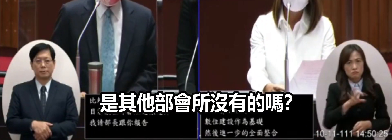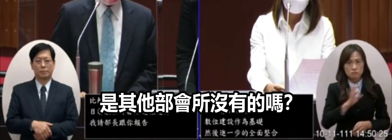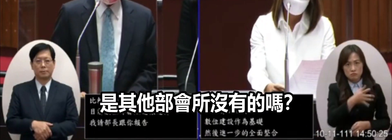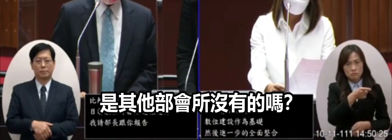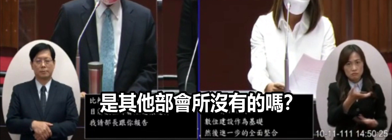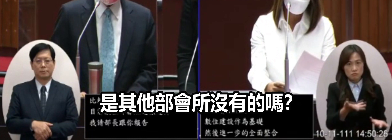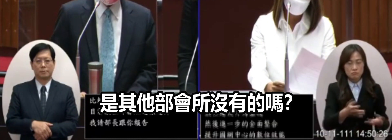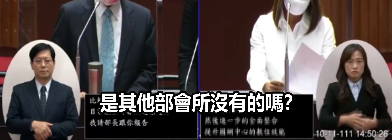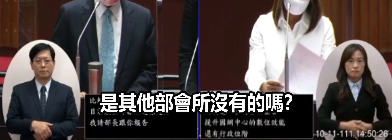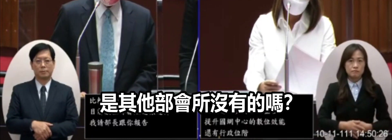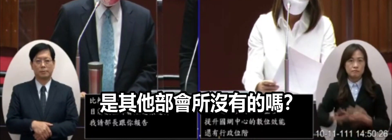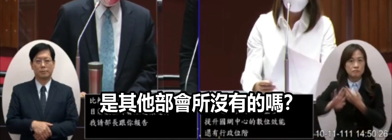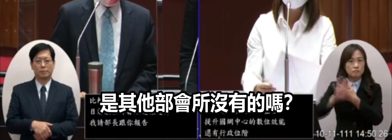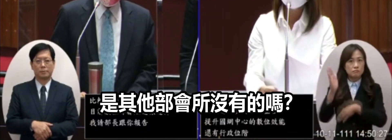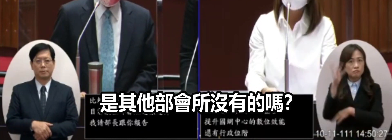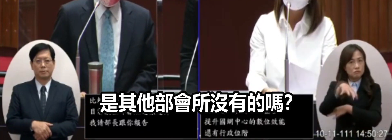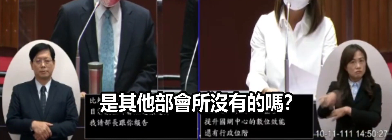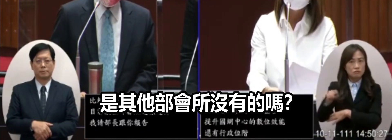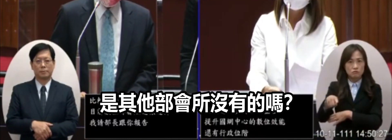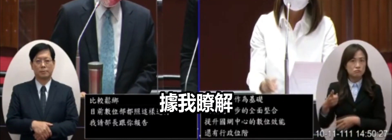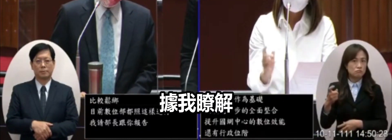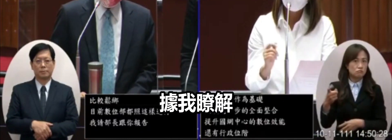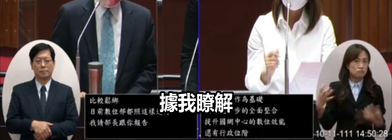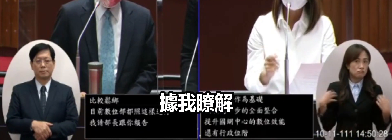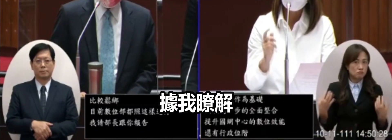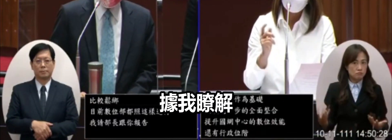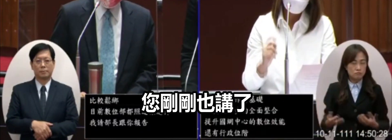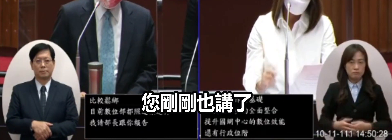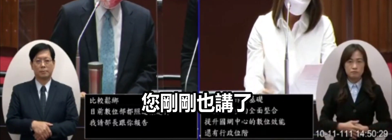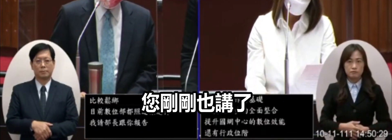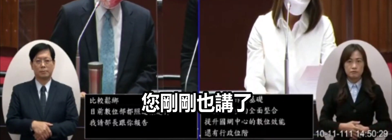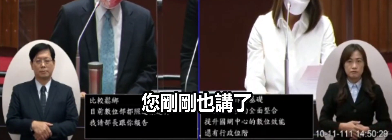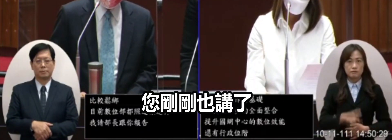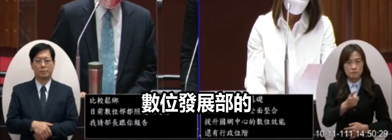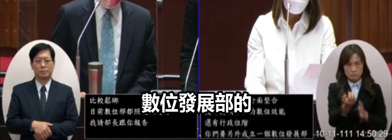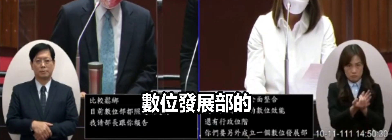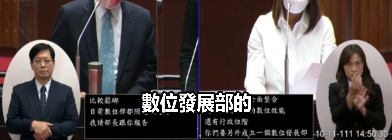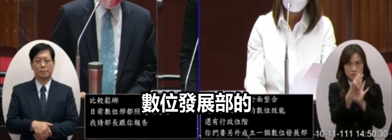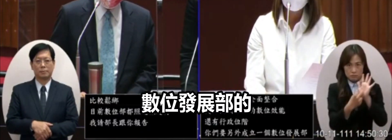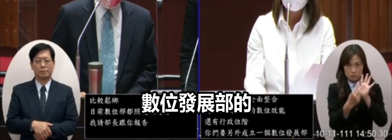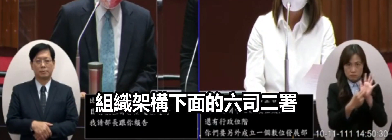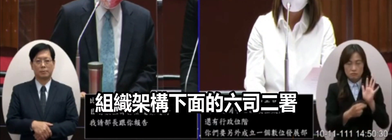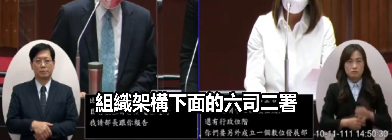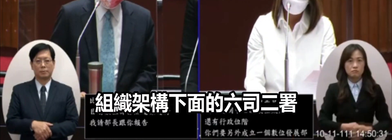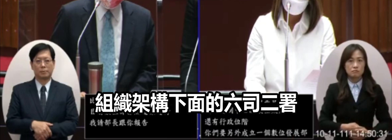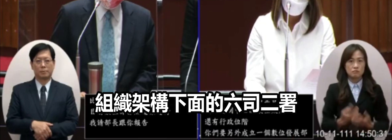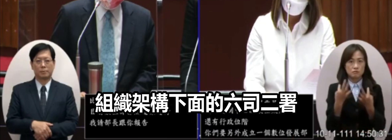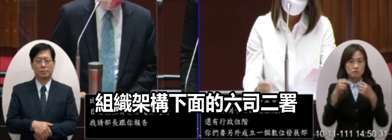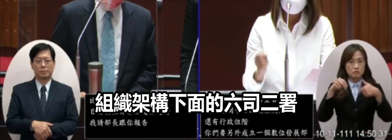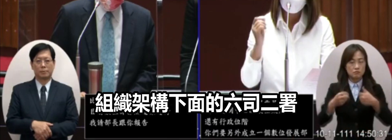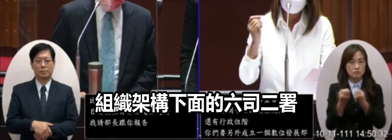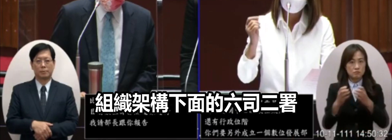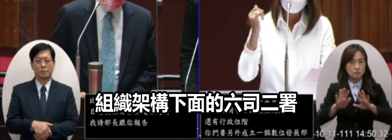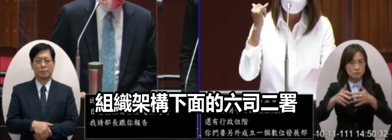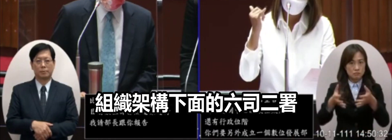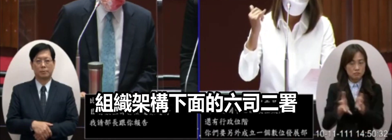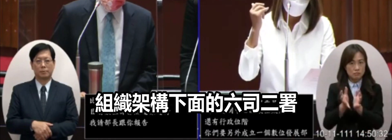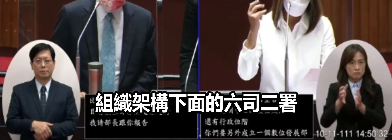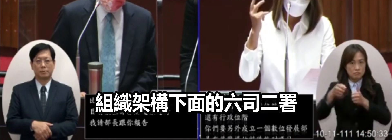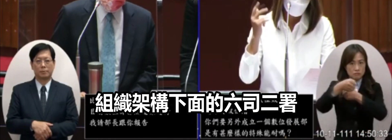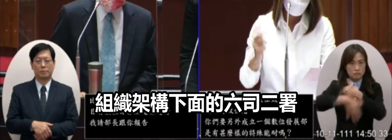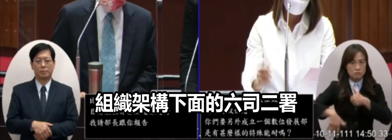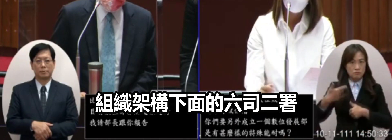是其他部会所没有的吗？那就我了解，您刚刚也讲了数位发展部的组织架构下面